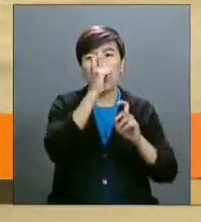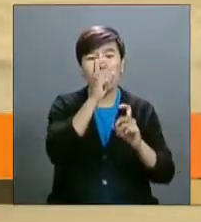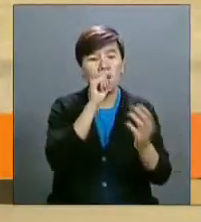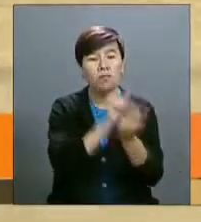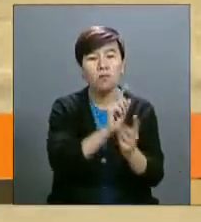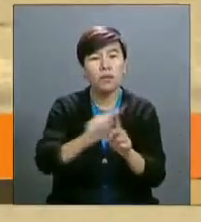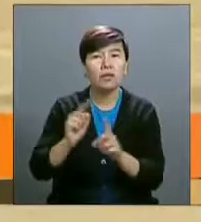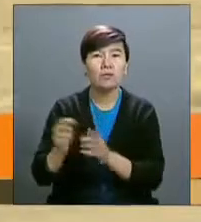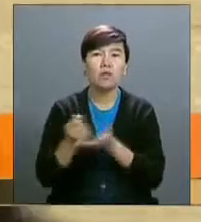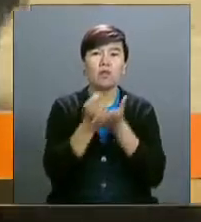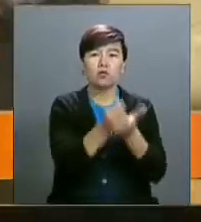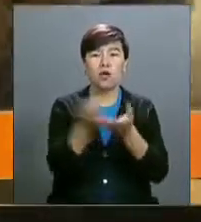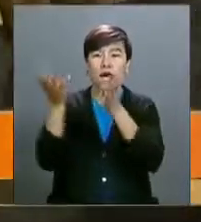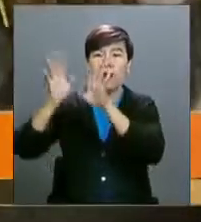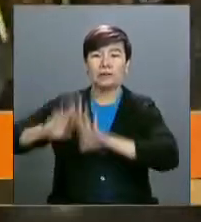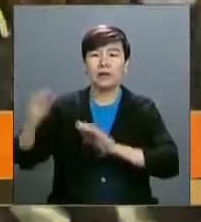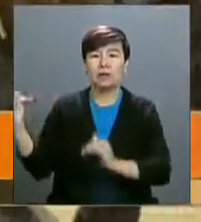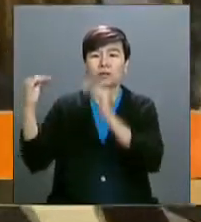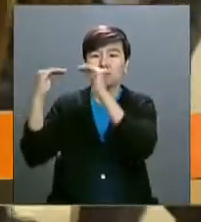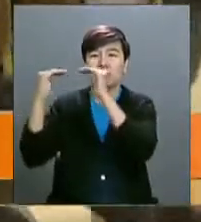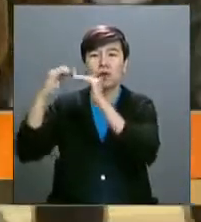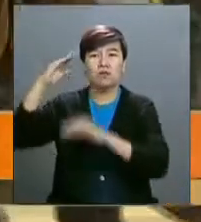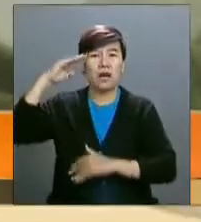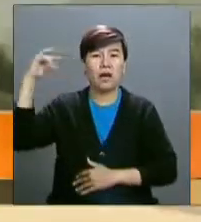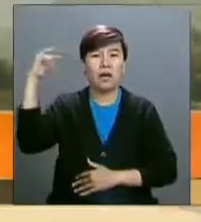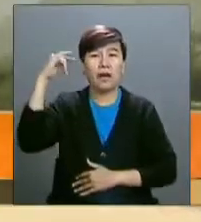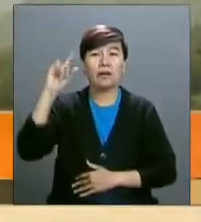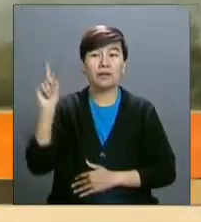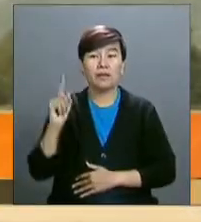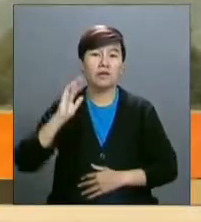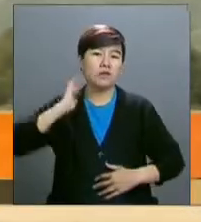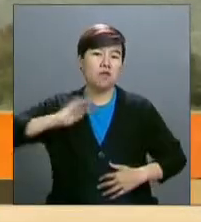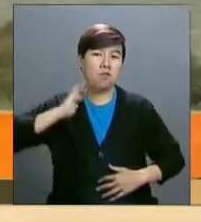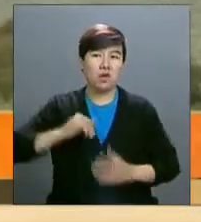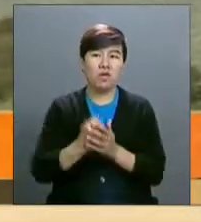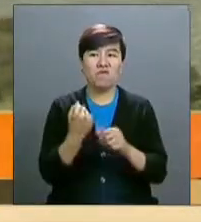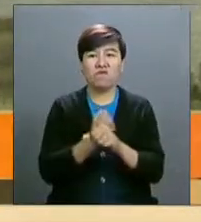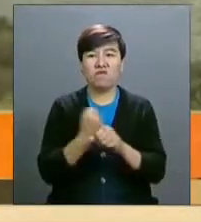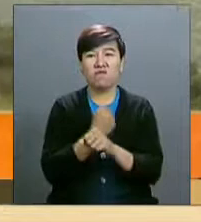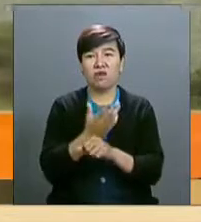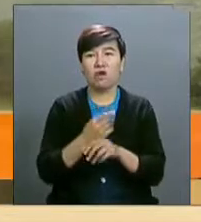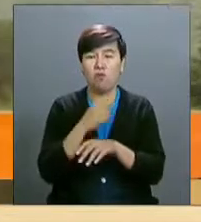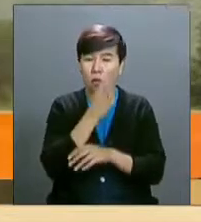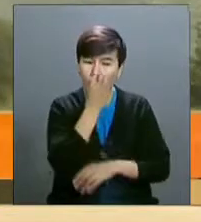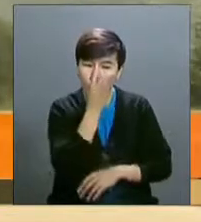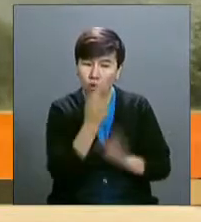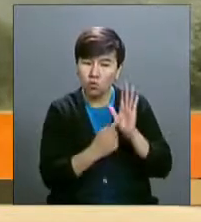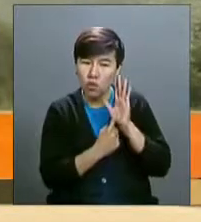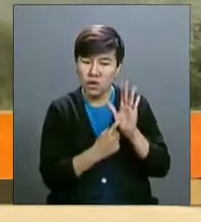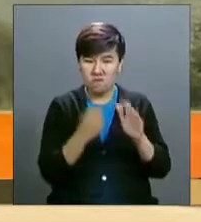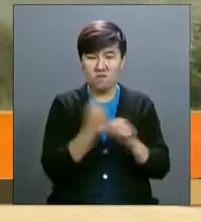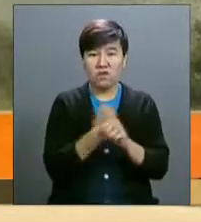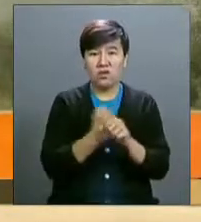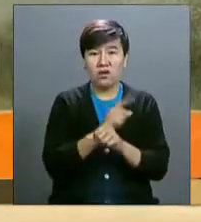กองทัพอากาศอาเซียนที่กองบิน2จังหวัดลพบุรีจำลองสถานการณ์เกิดภัยพิบัติขนาดใหญ่ในพื้นที่จังหวัดลพบุ